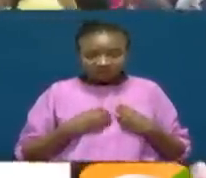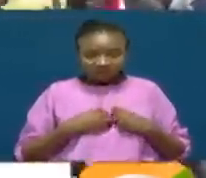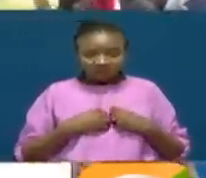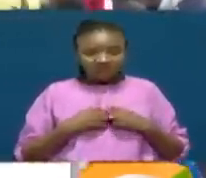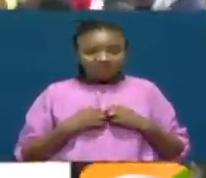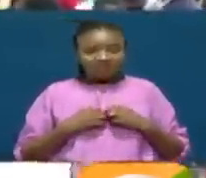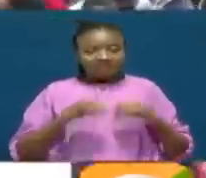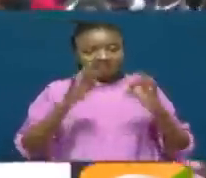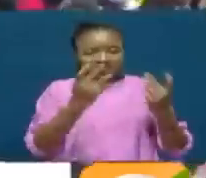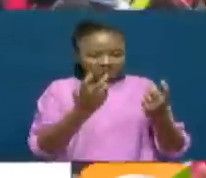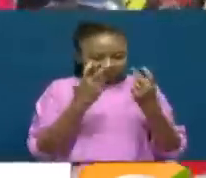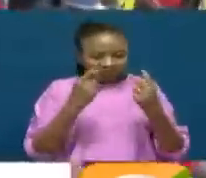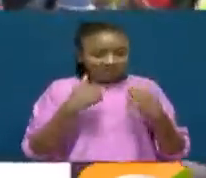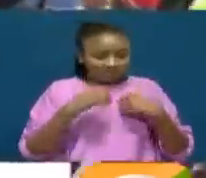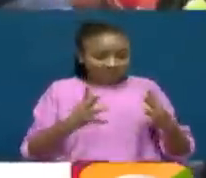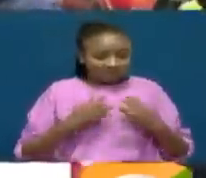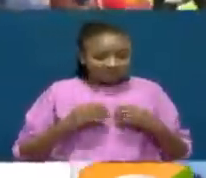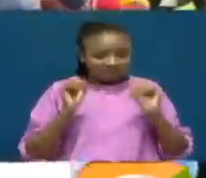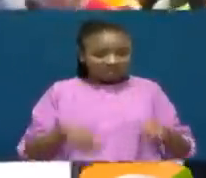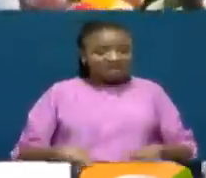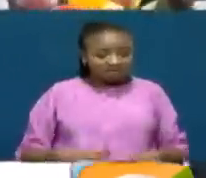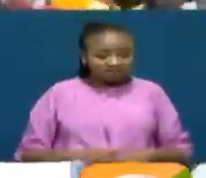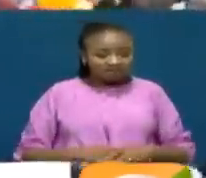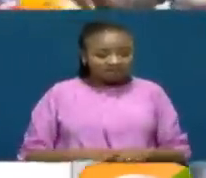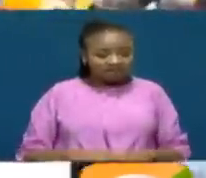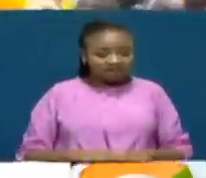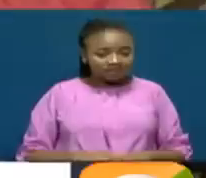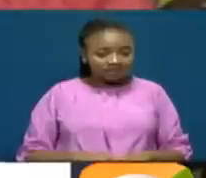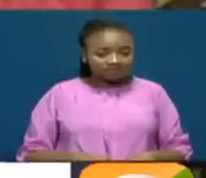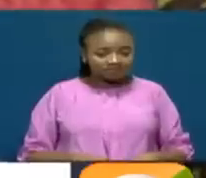Nyinyi mkinipima vizuri, mimi ni mtu ya kuibiwa kura.